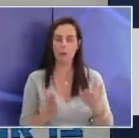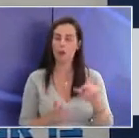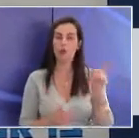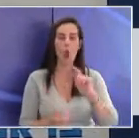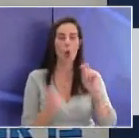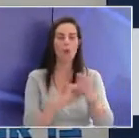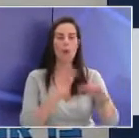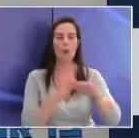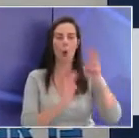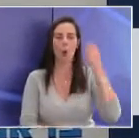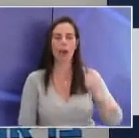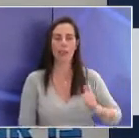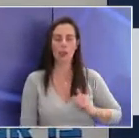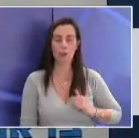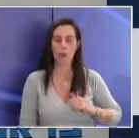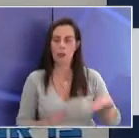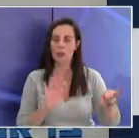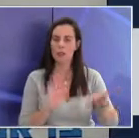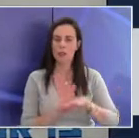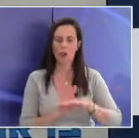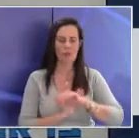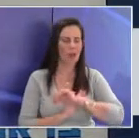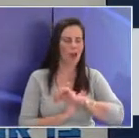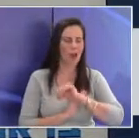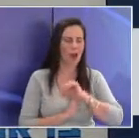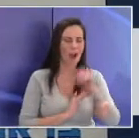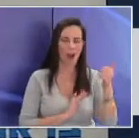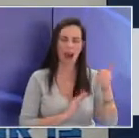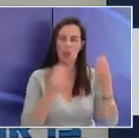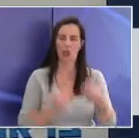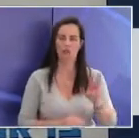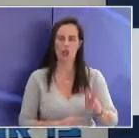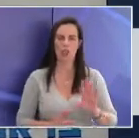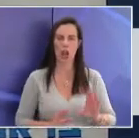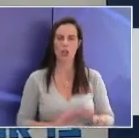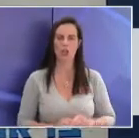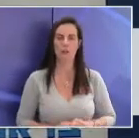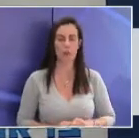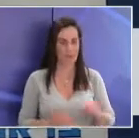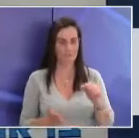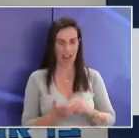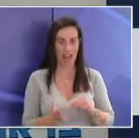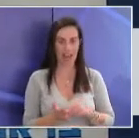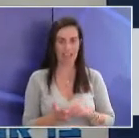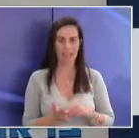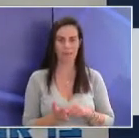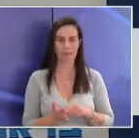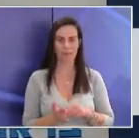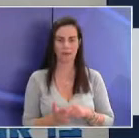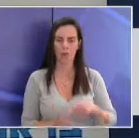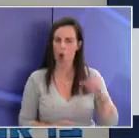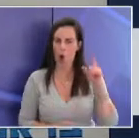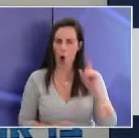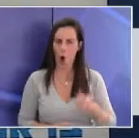ישונה. זה חוק הכי ממלכתי, הכי מאוזן, הכי טוב. ולכן